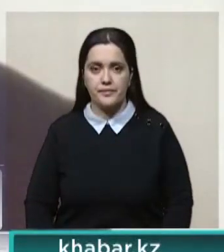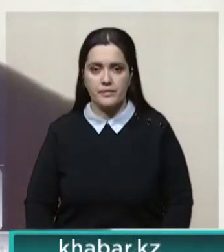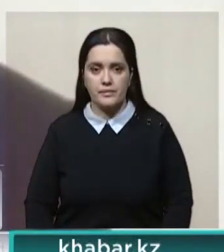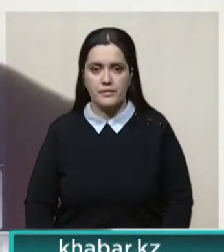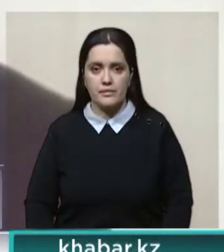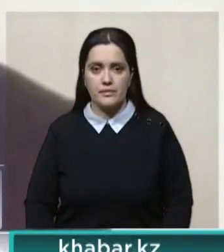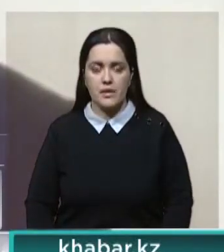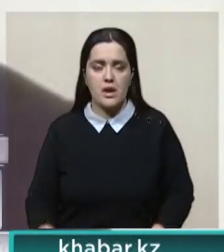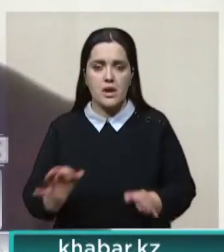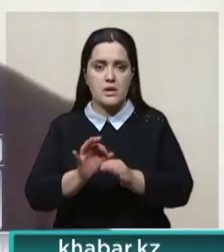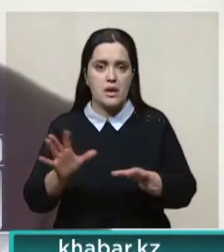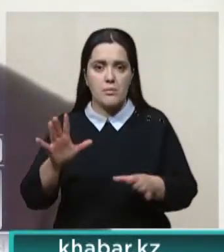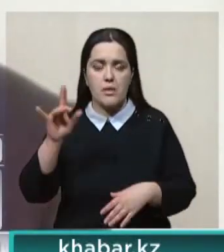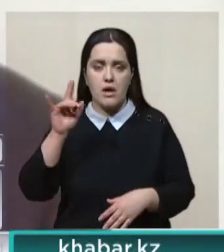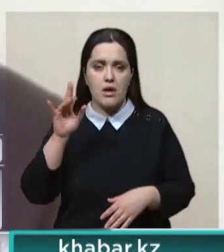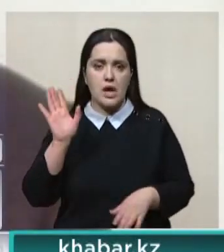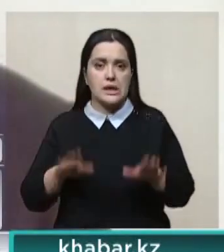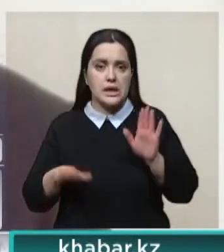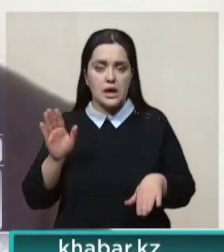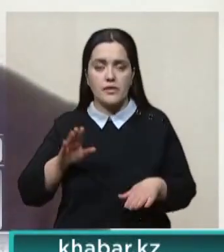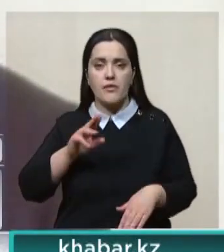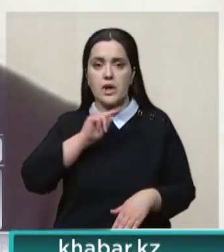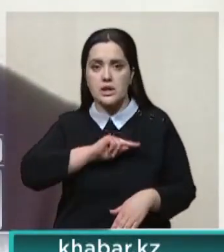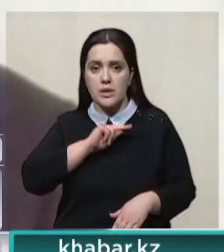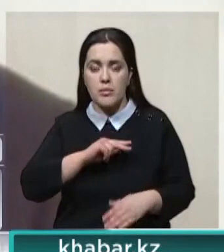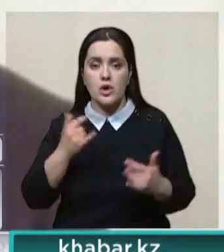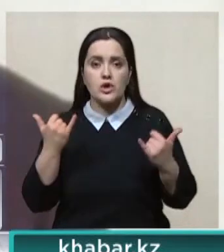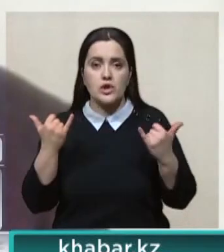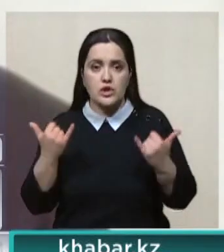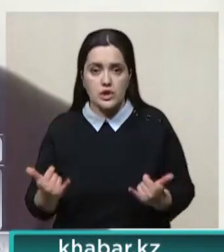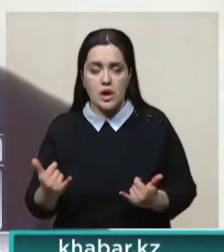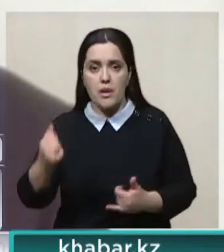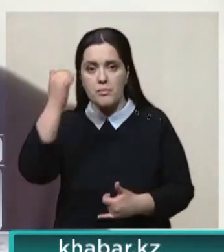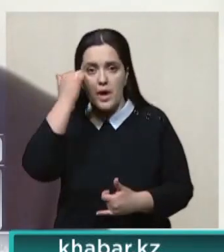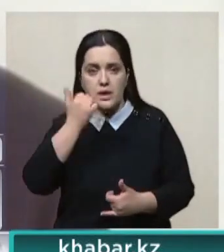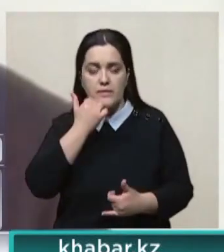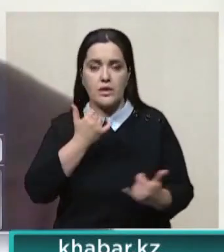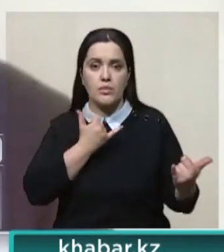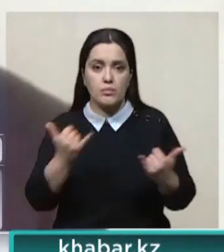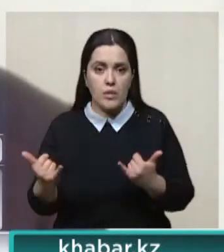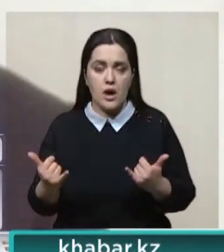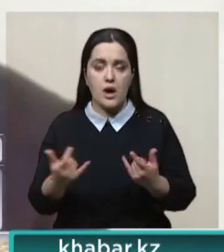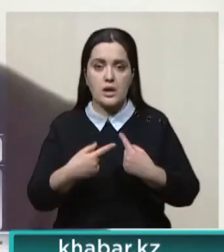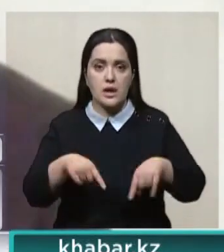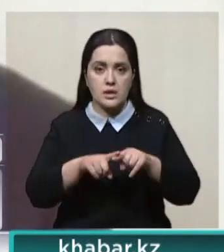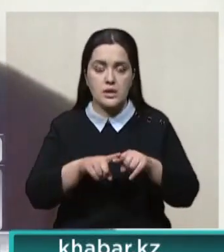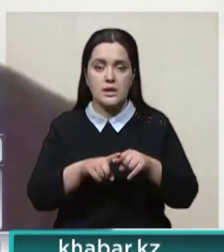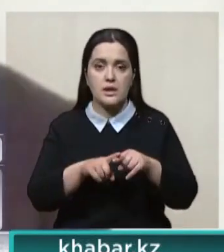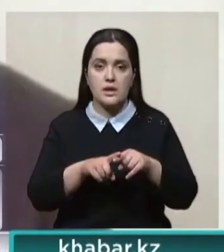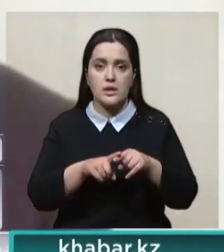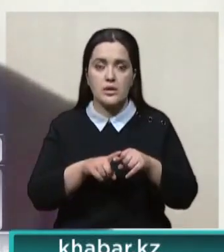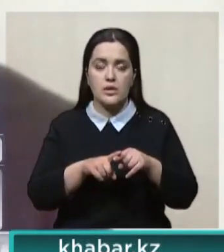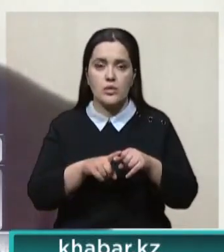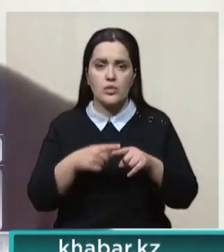неправильно игнорировать деятельность ныне функционирующих благотворительных организаций. У нас дальше большая